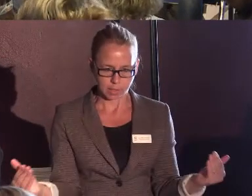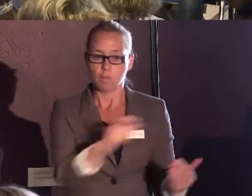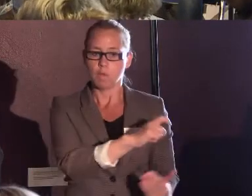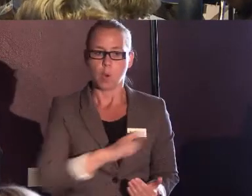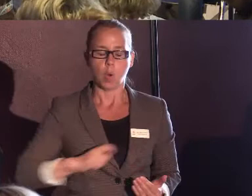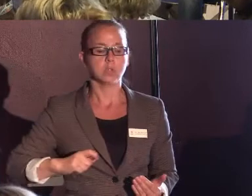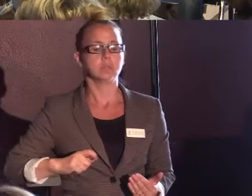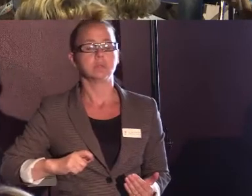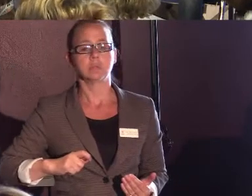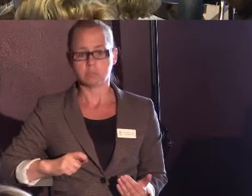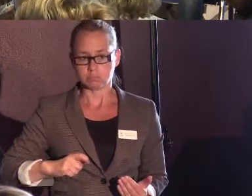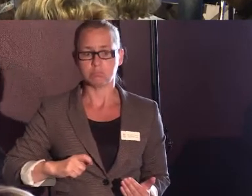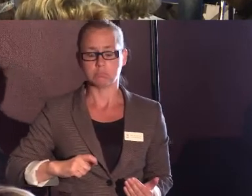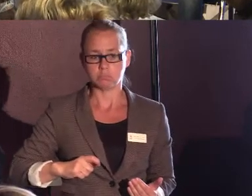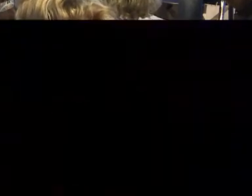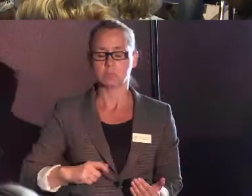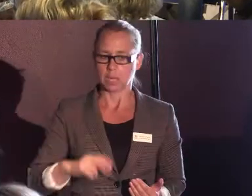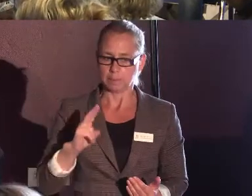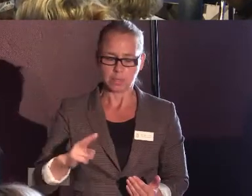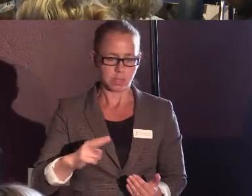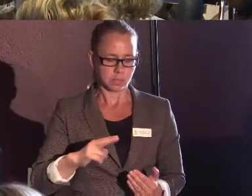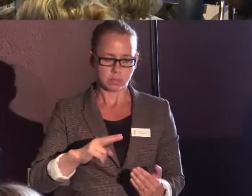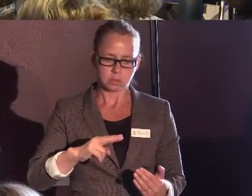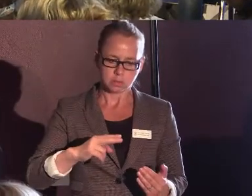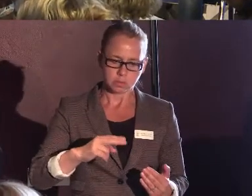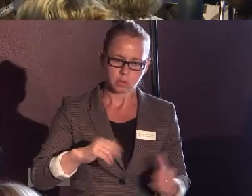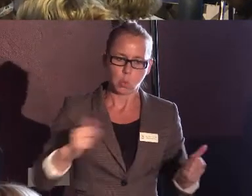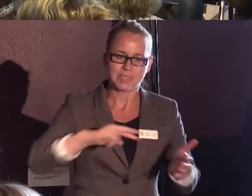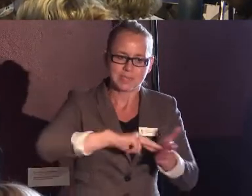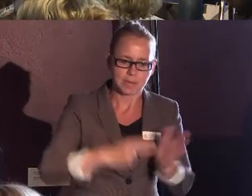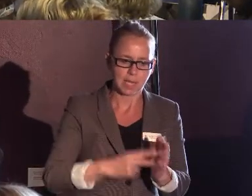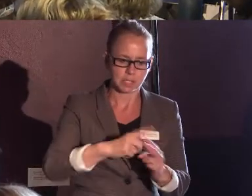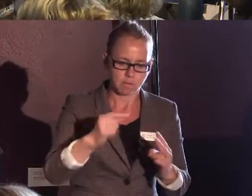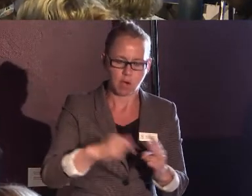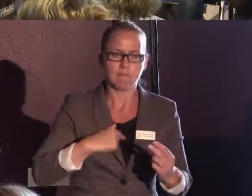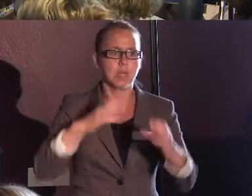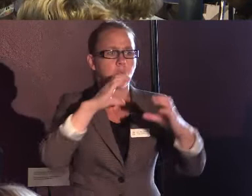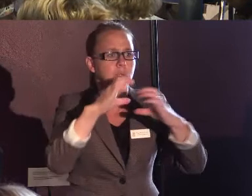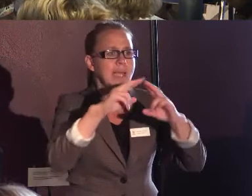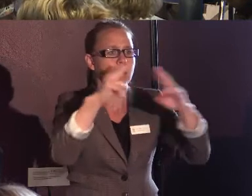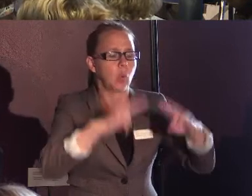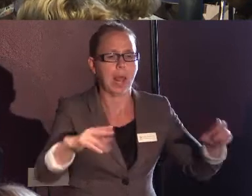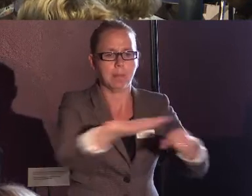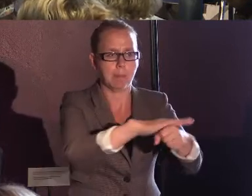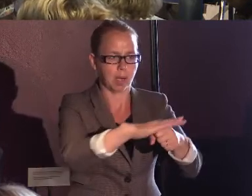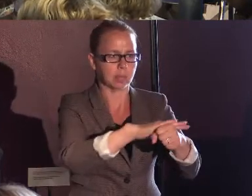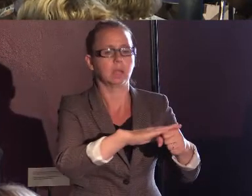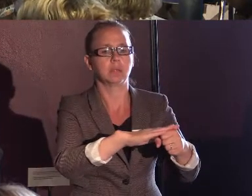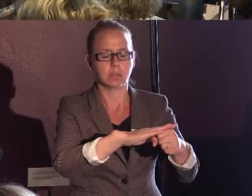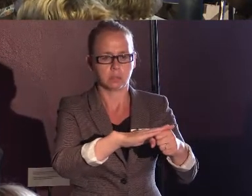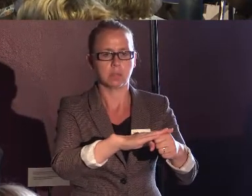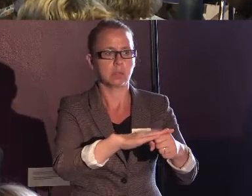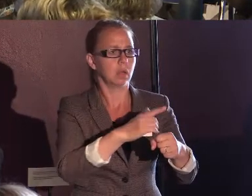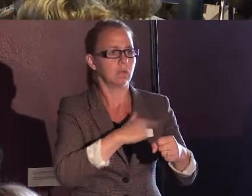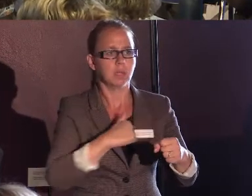har det varit ett stort strategiskt val att kommunicera på en internationell marknad där vi normalt inte